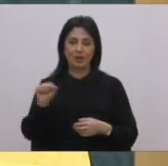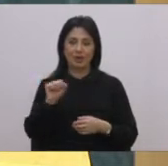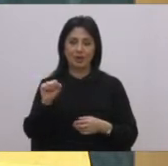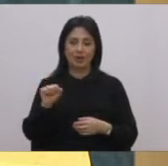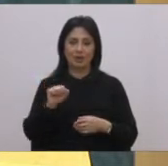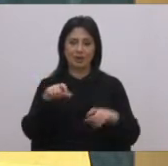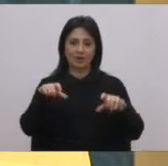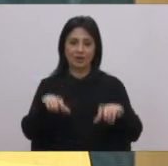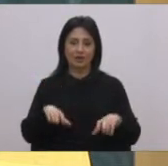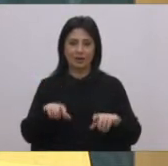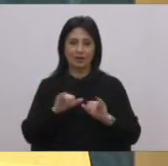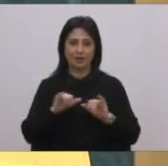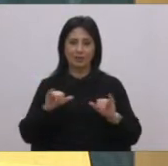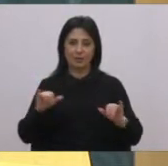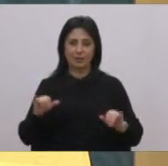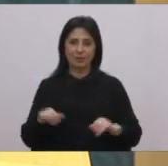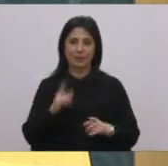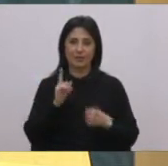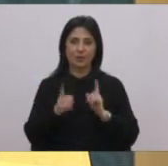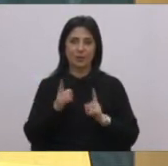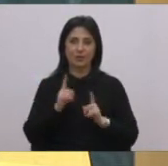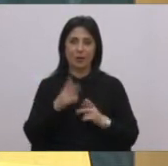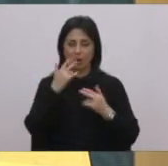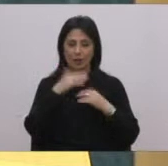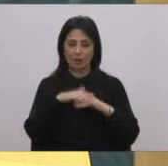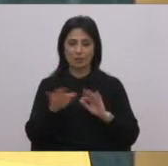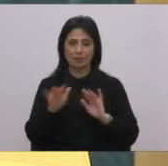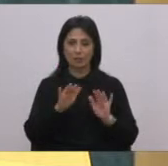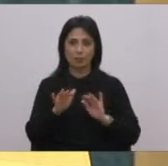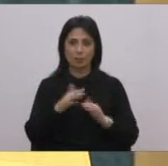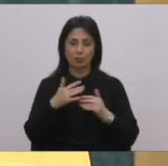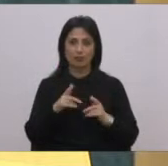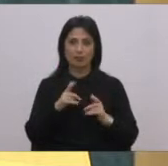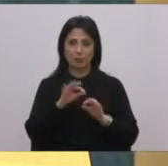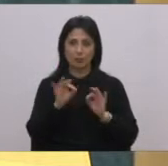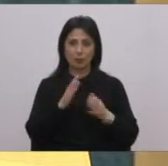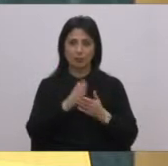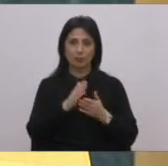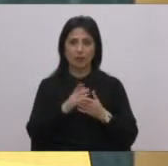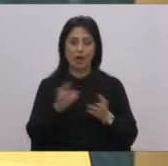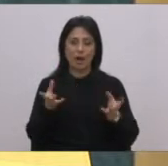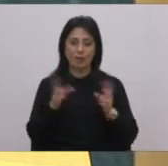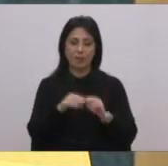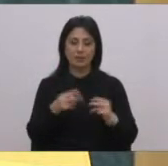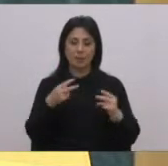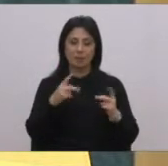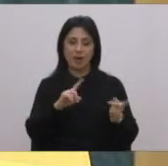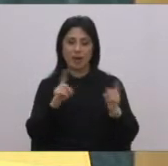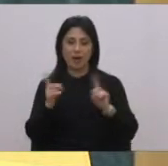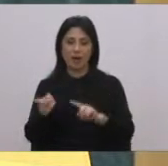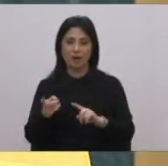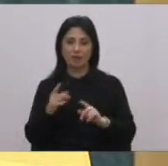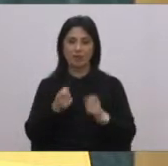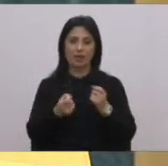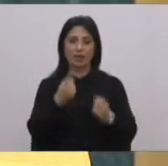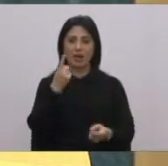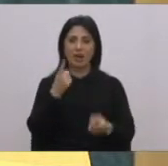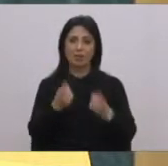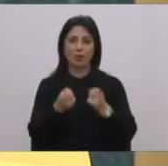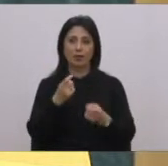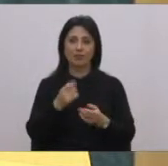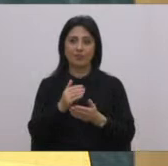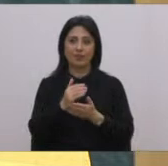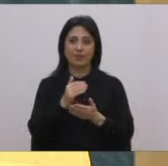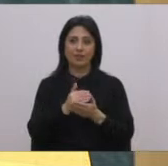ობიექტის განვითარება და რეალურად ადაპტაციის პროექტი არის მომზადებული, თუმცა ამასთანავე პარალელურ რეჟიმში გამოიკვეთა გარკვეული